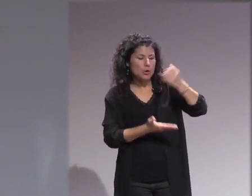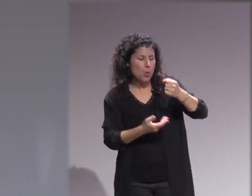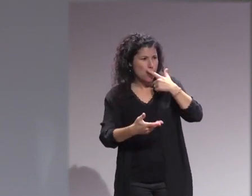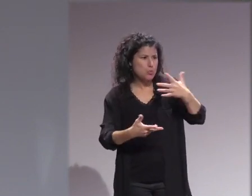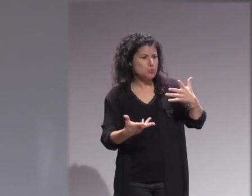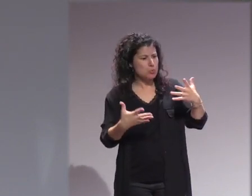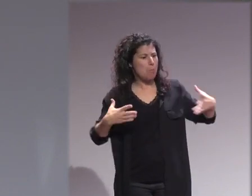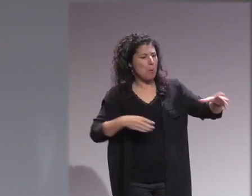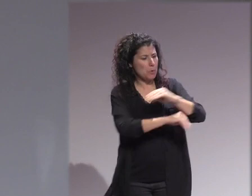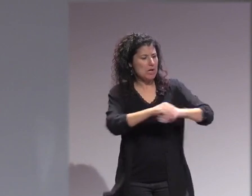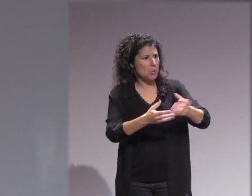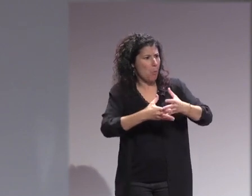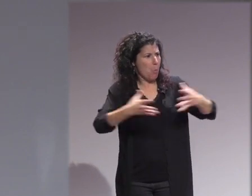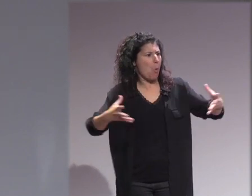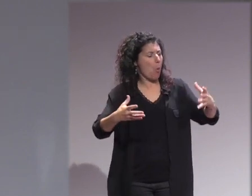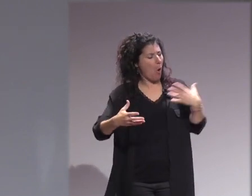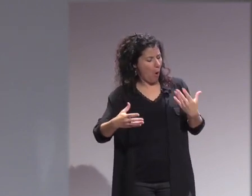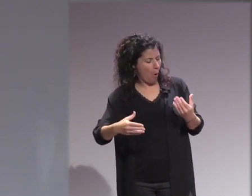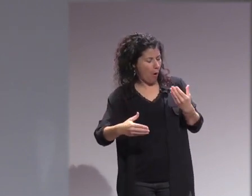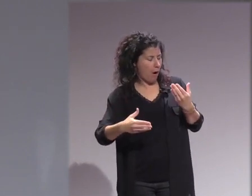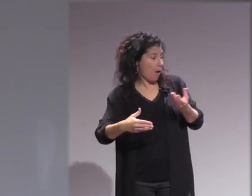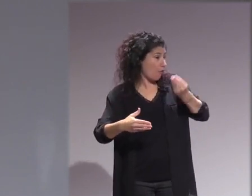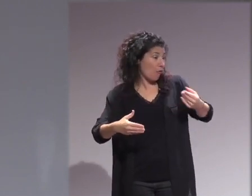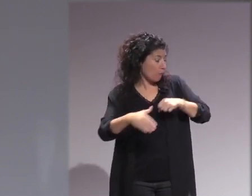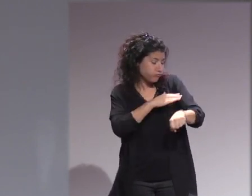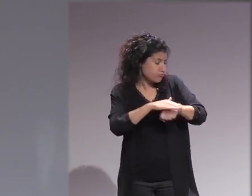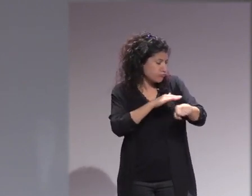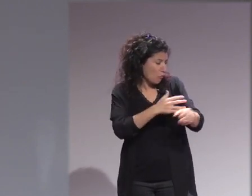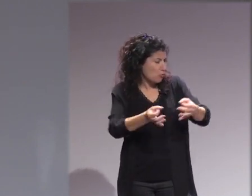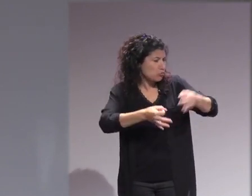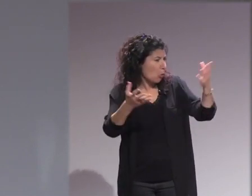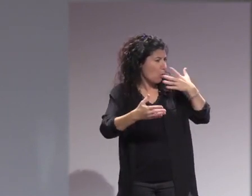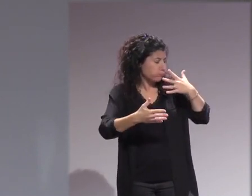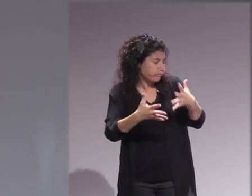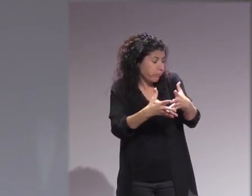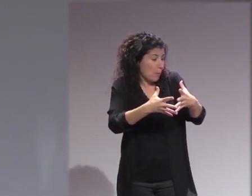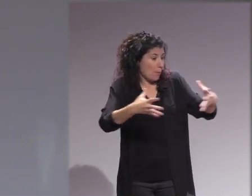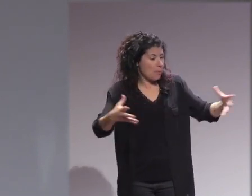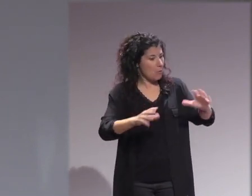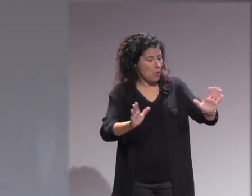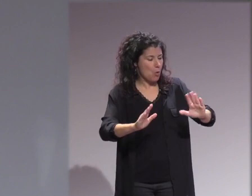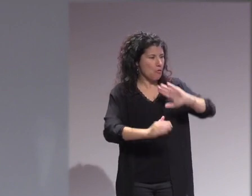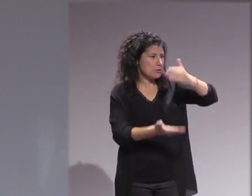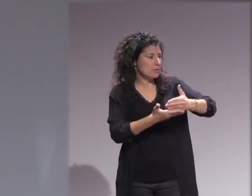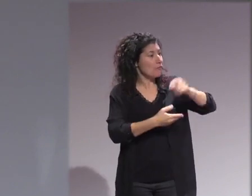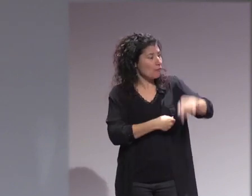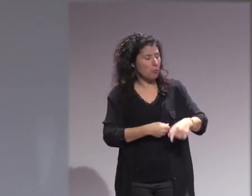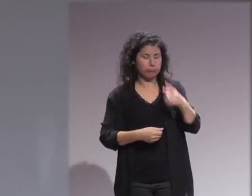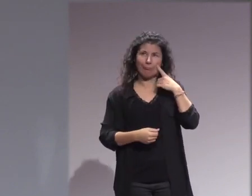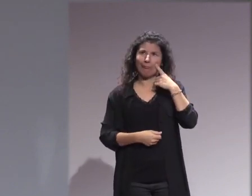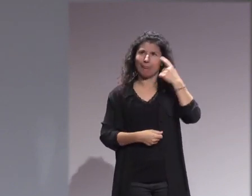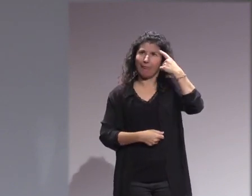adultes. Il y avait un vrai risque avec le nombre d'enfants qui naissaient chaque année. Et donc là, l'idée est poussée plus loin, de se dire, bah, en fait, on va prendre les